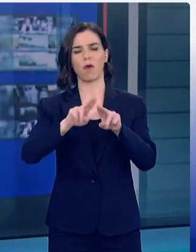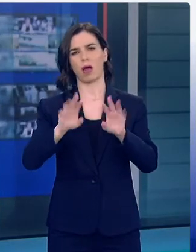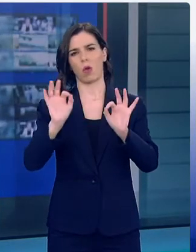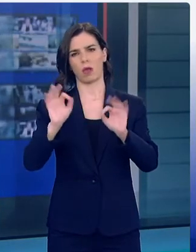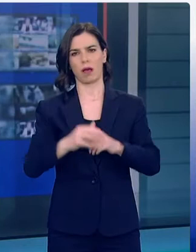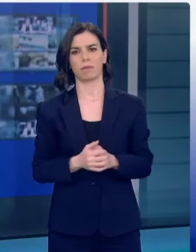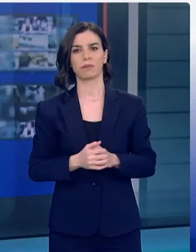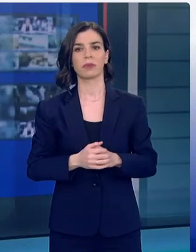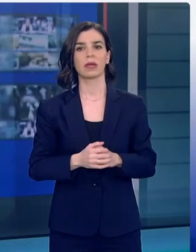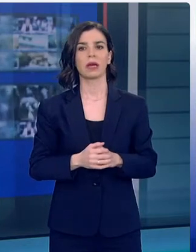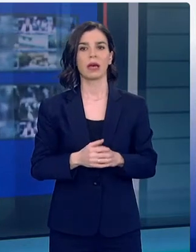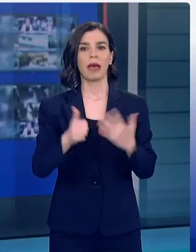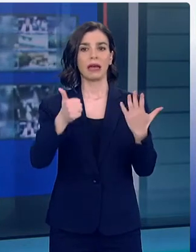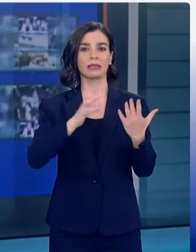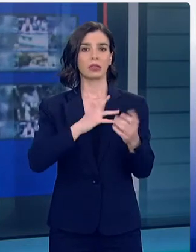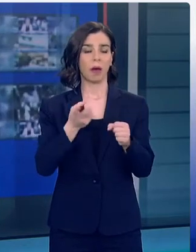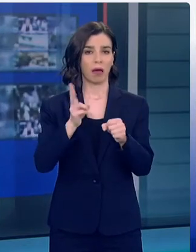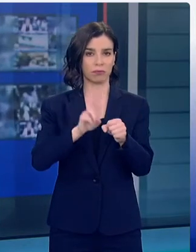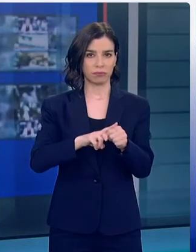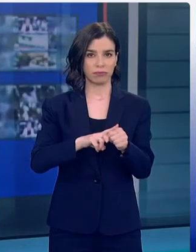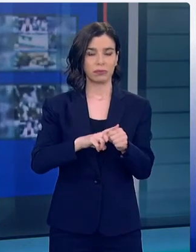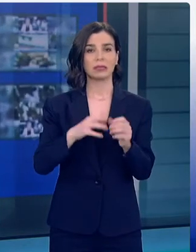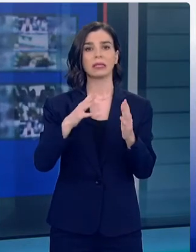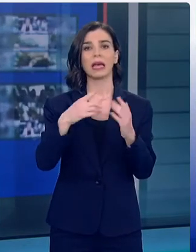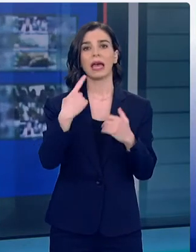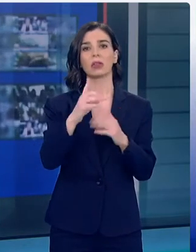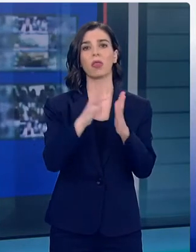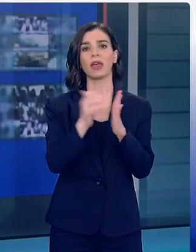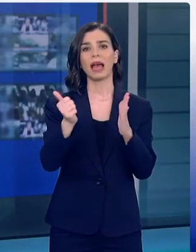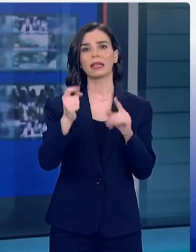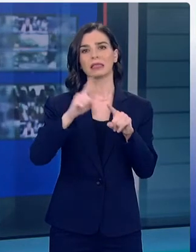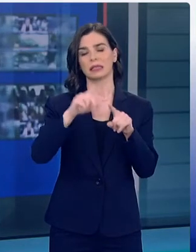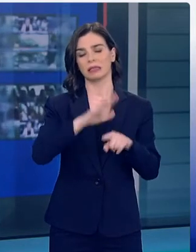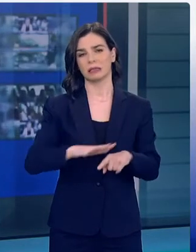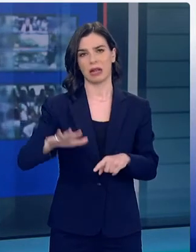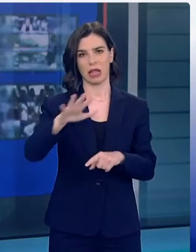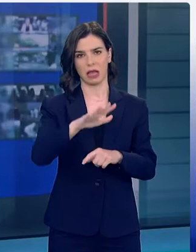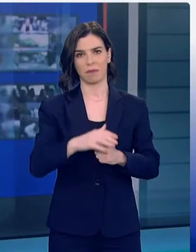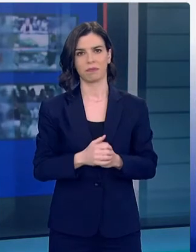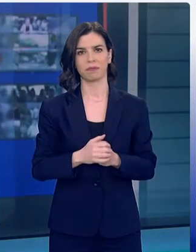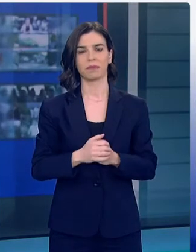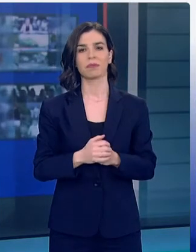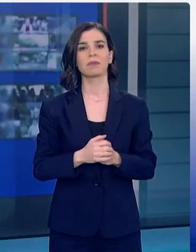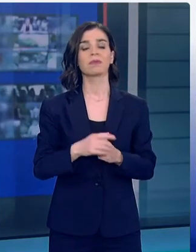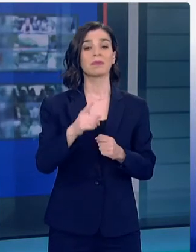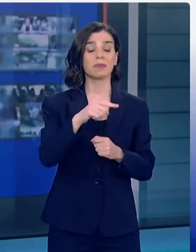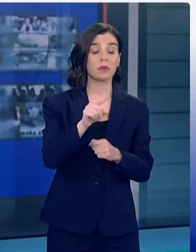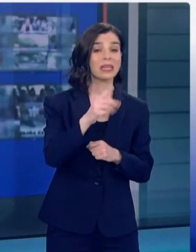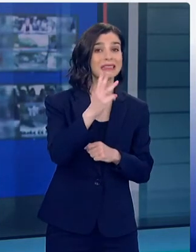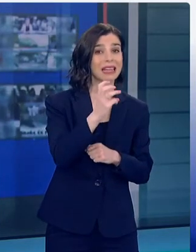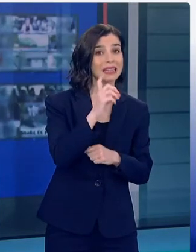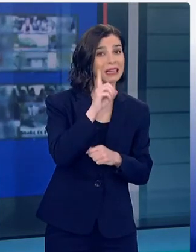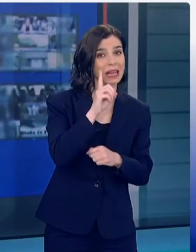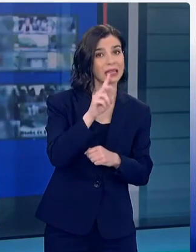Τέλος, έχουμε 6 ακόμα καταγεγραμμένους θανάτους και 116 θανάτους συνολικά στη χώρα. 30 αφορούσαν γυναίκες,